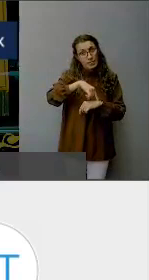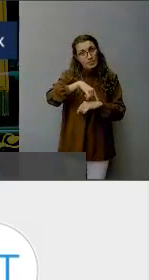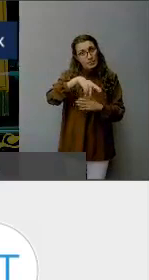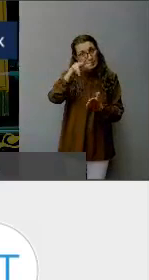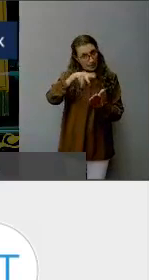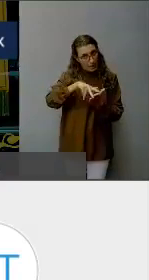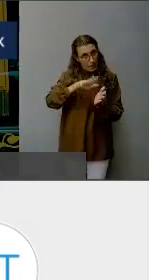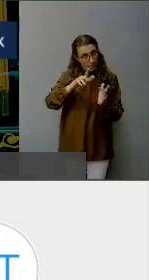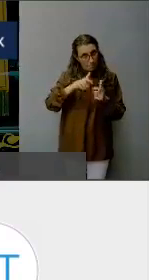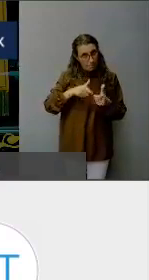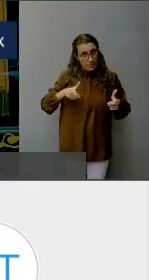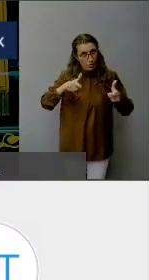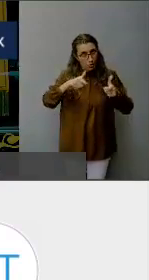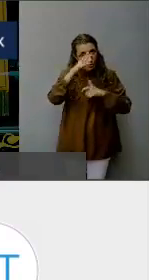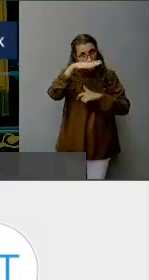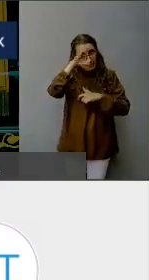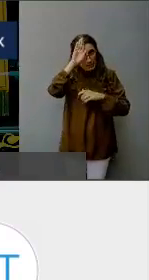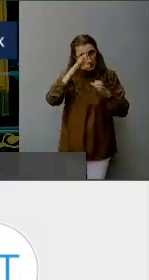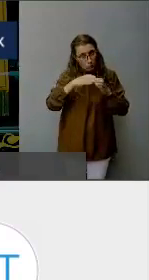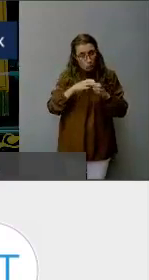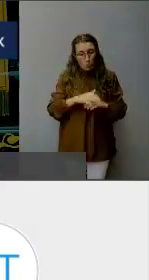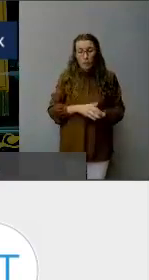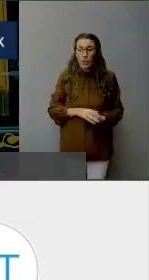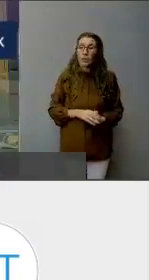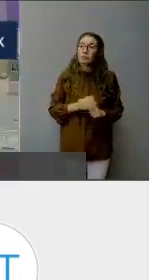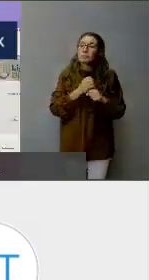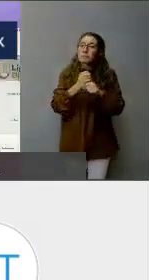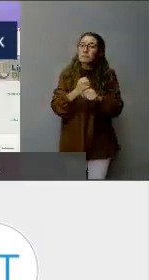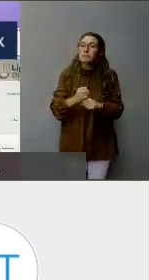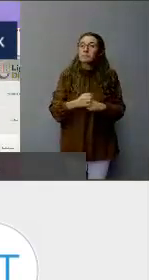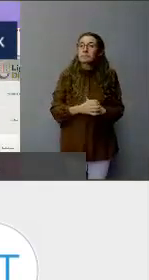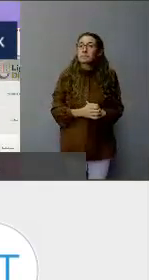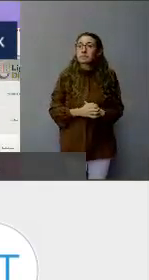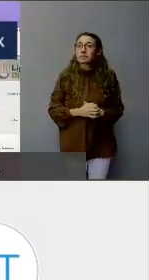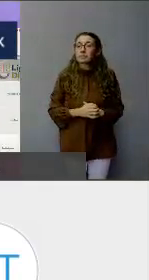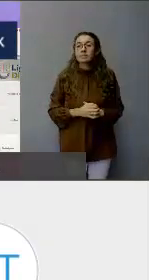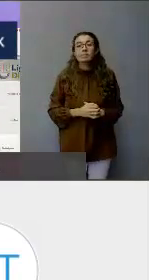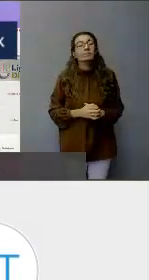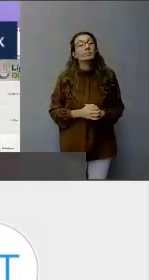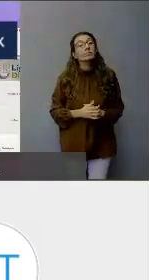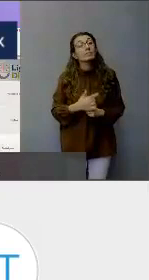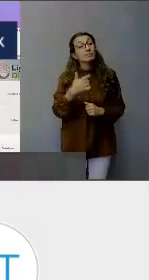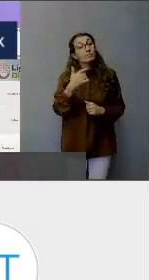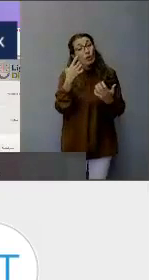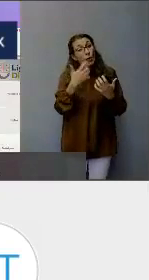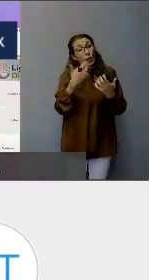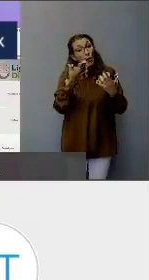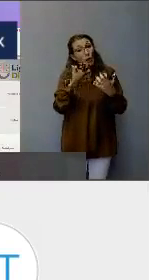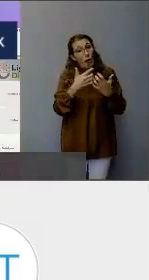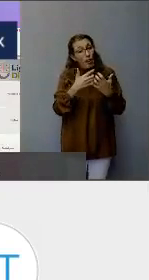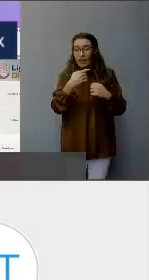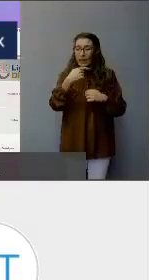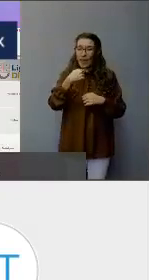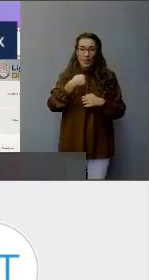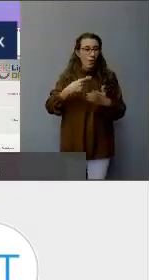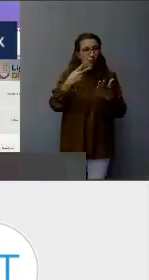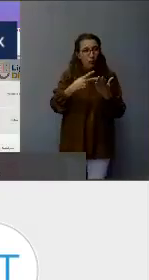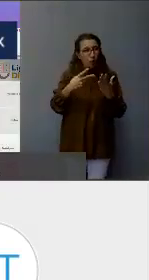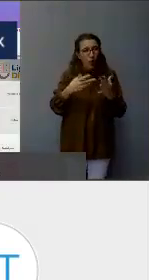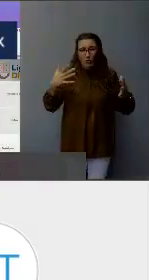prego dice presidente grillo cercherò colleghe di essere molto sintetico